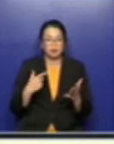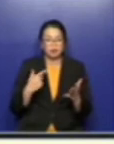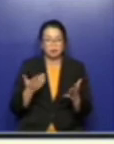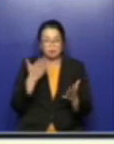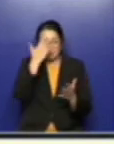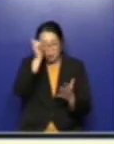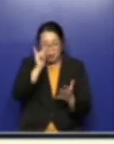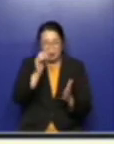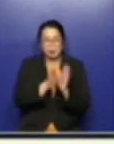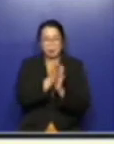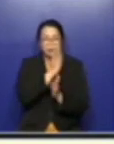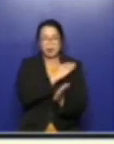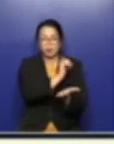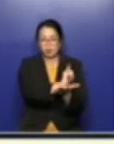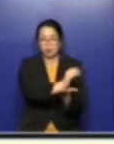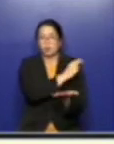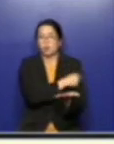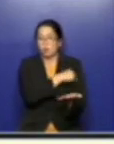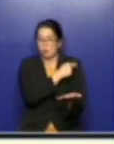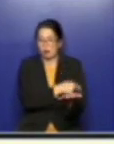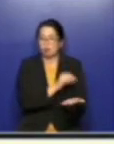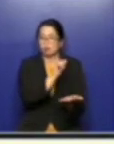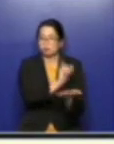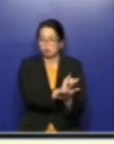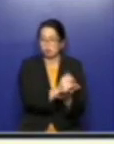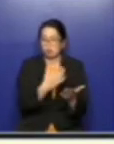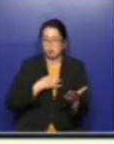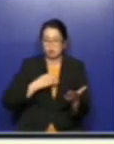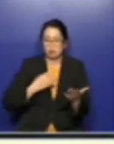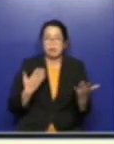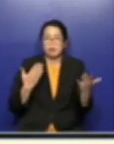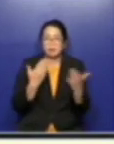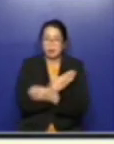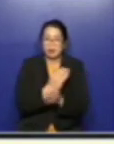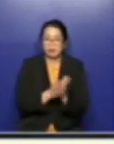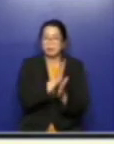ร่บังเอิญพระจะถามผมแล้วท่านเข้าใจผมก็ตอบ